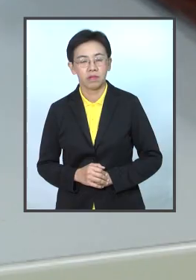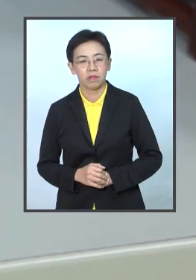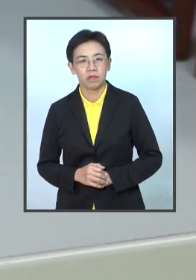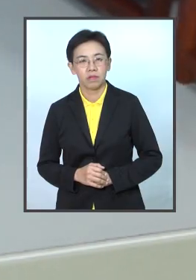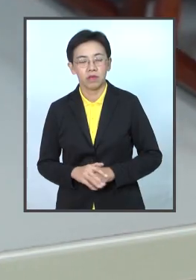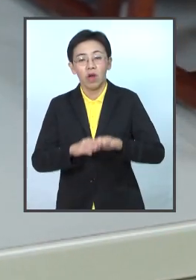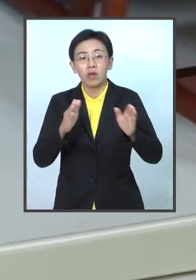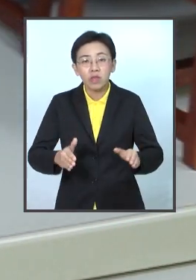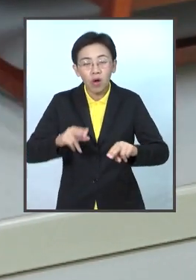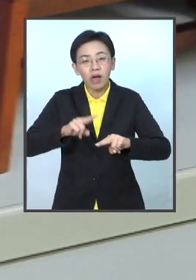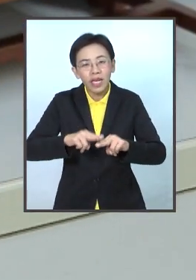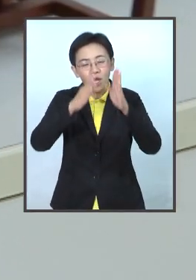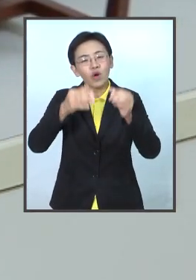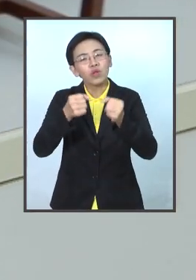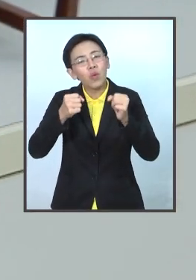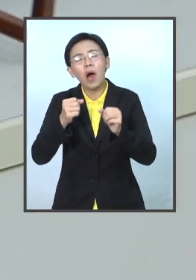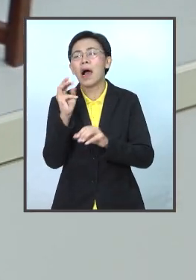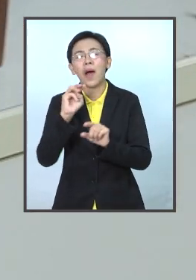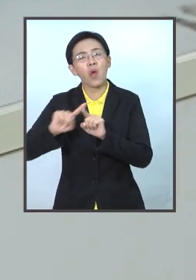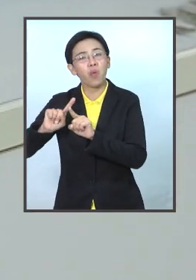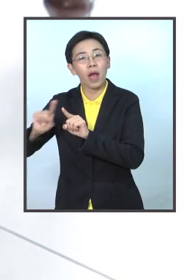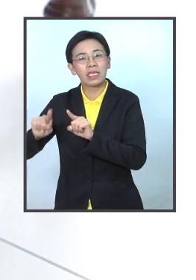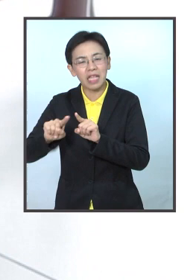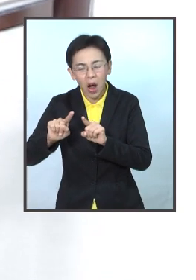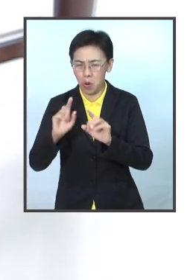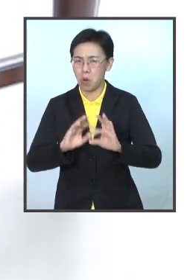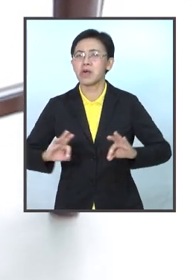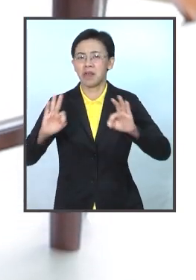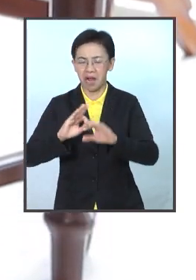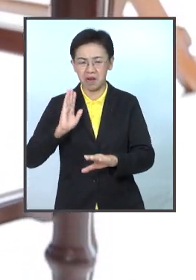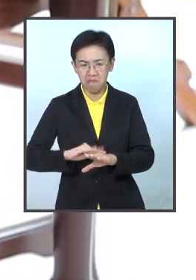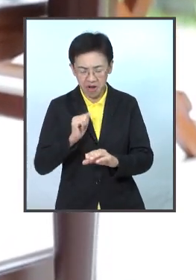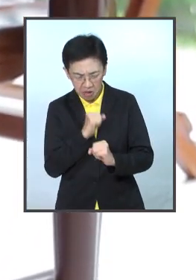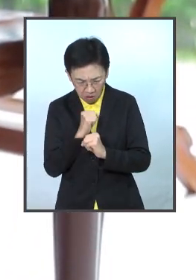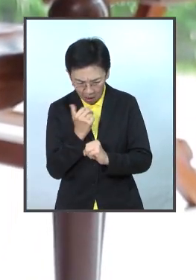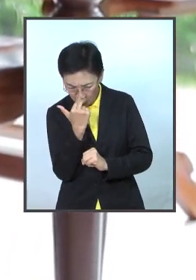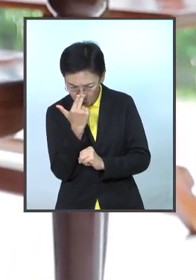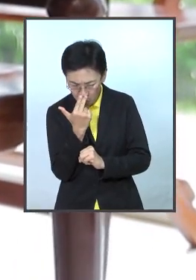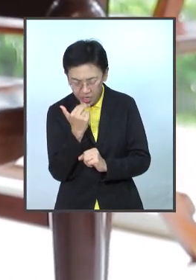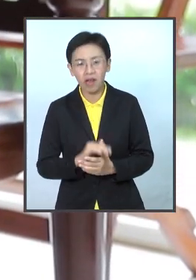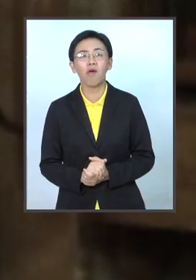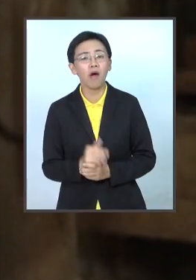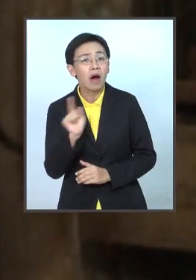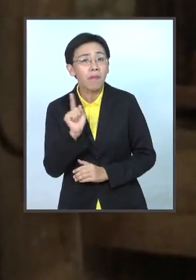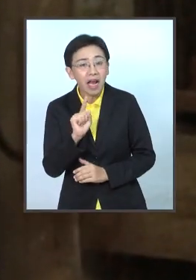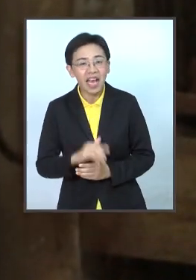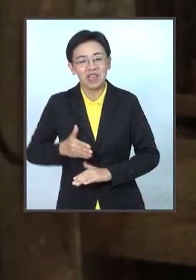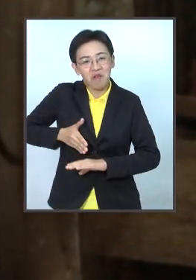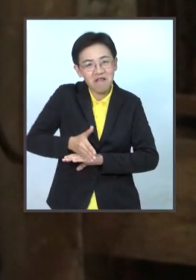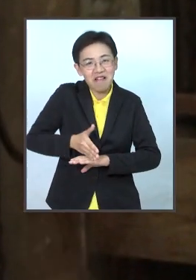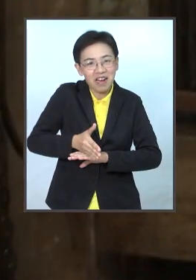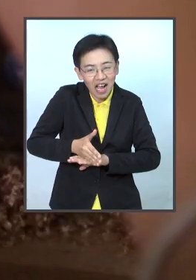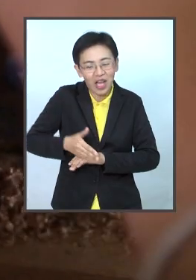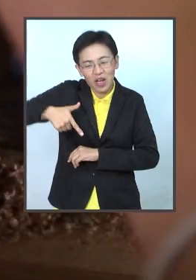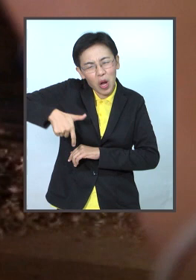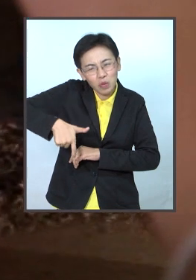เฟอร์นิเจอร์ไม้เป็นอีกหนึ่งประเภทที่จะต้องอาศัยความชำนาญและความปราณีตเพราะจะต้องทั้งเลื่อยทั้งเจาะ